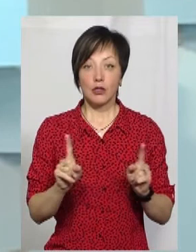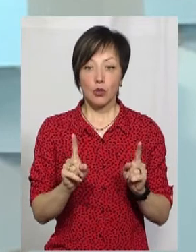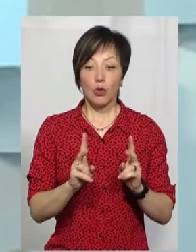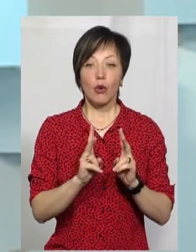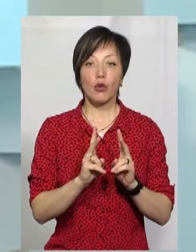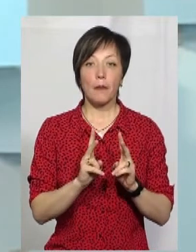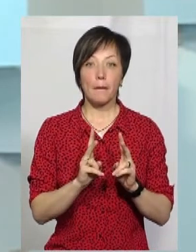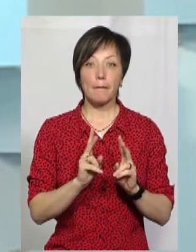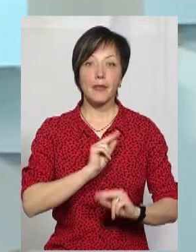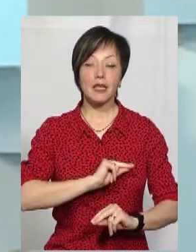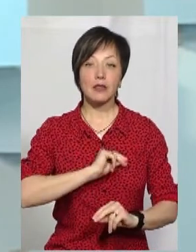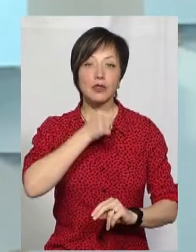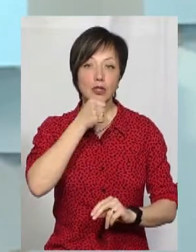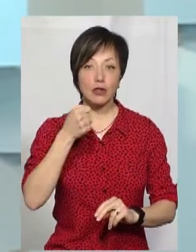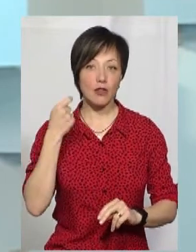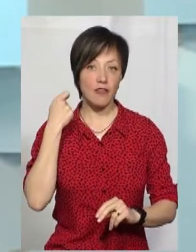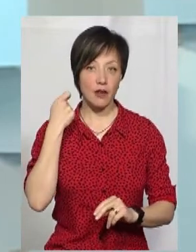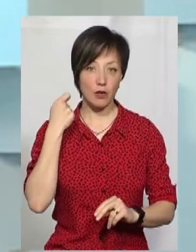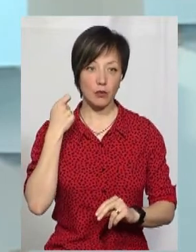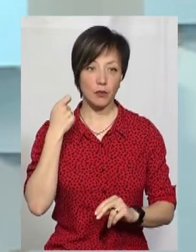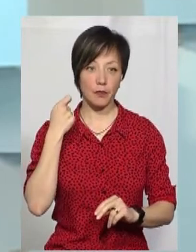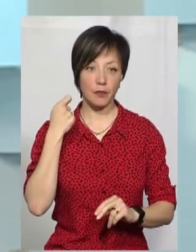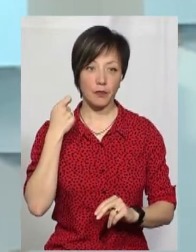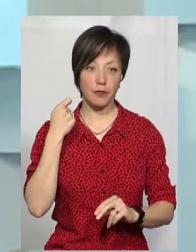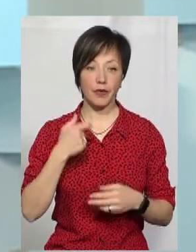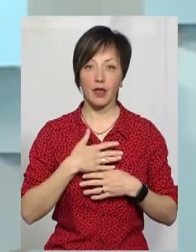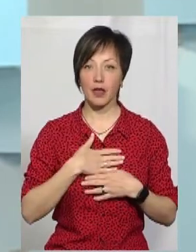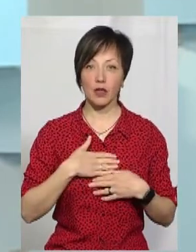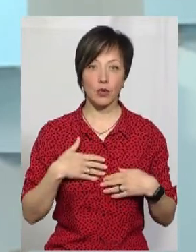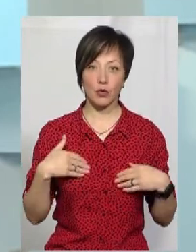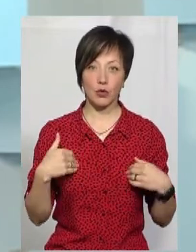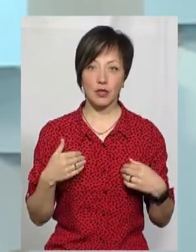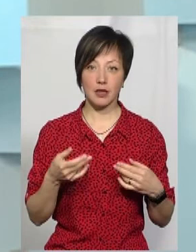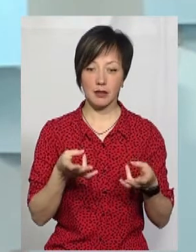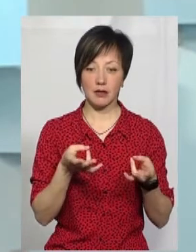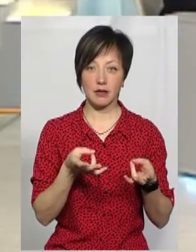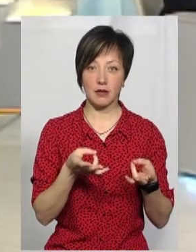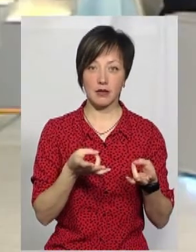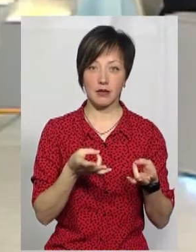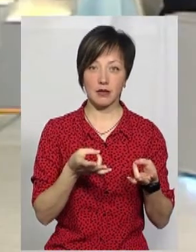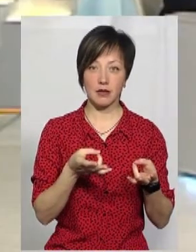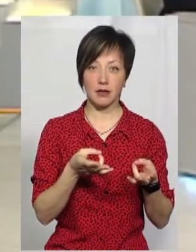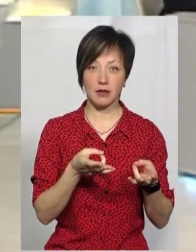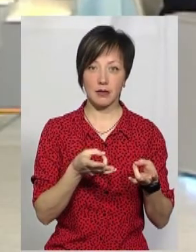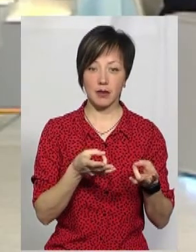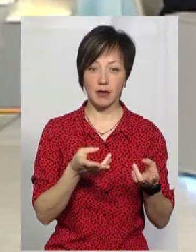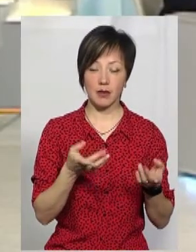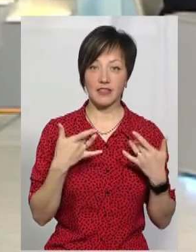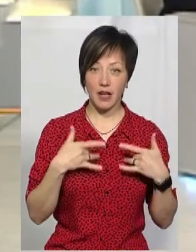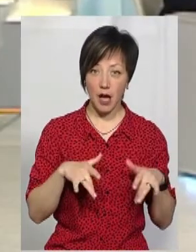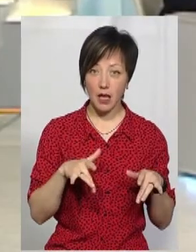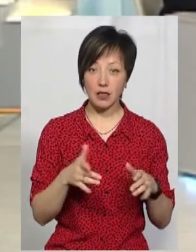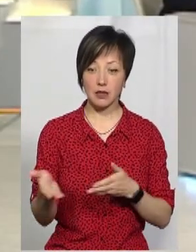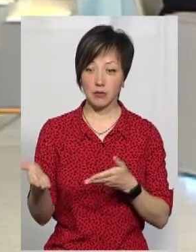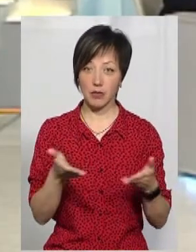тих працівників, які старшого віку, вони, ну скажімо м'яко, не хотіли залишати свої робочі місця і звільняти їх для